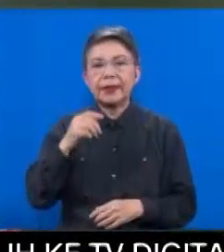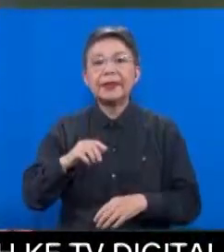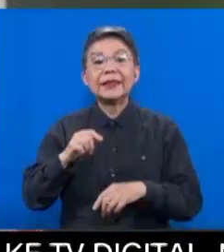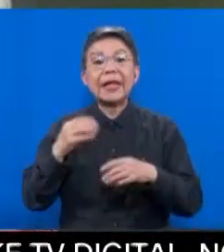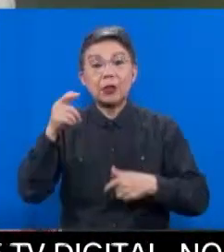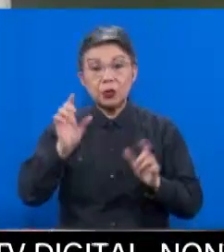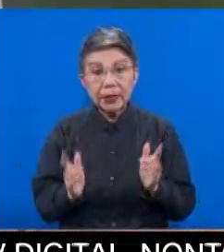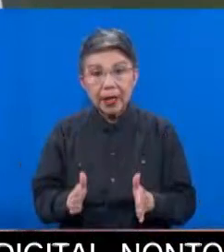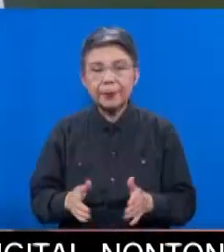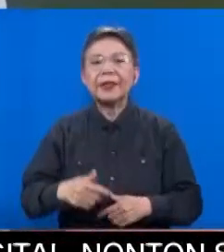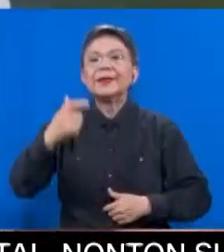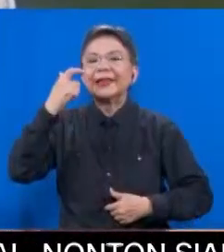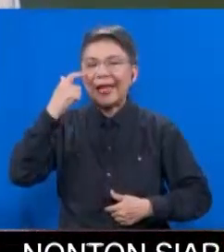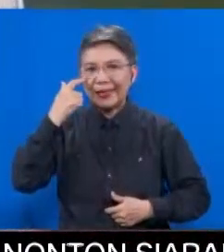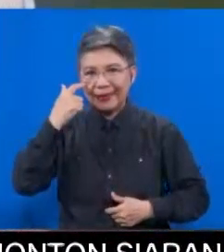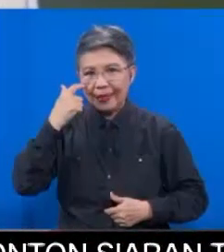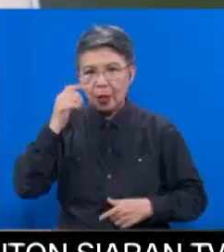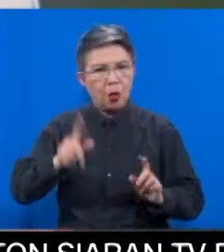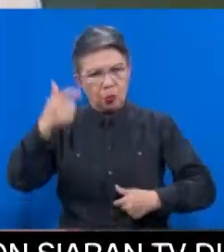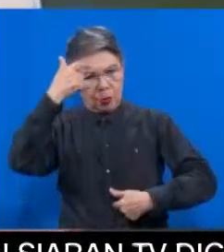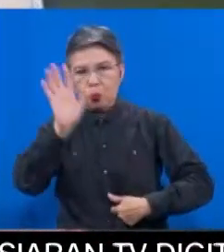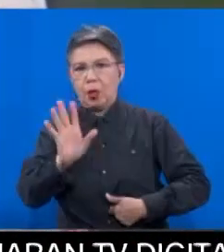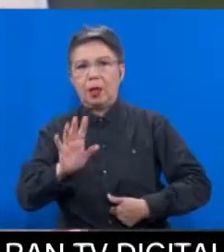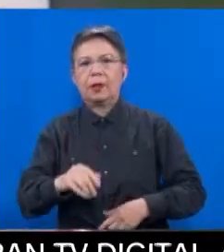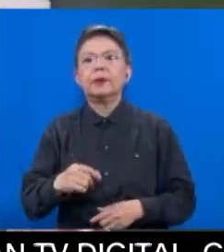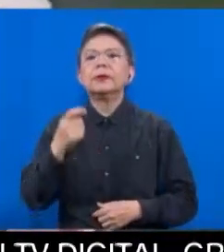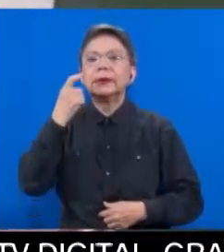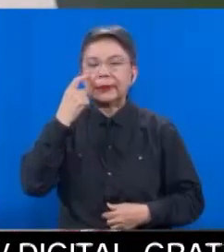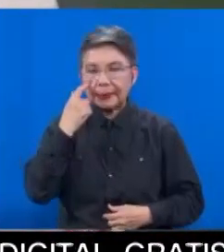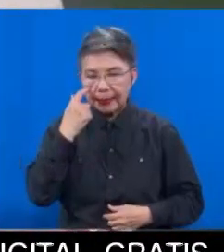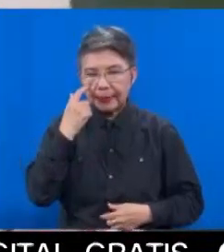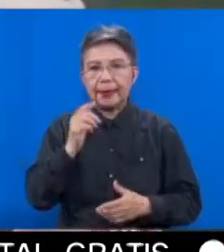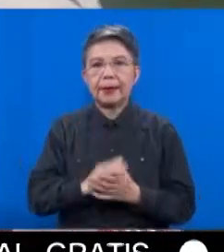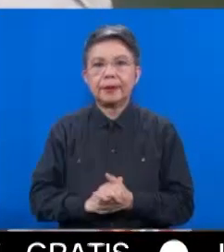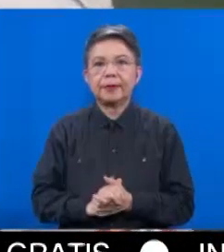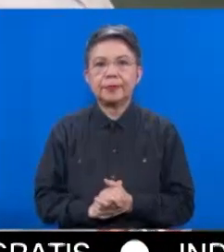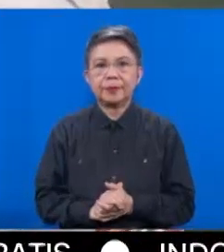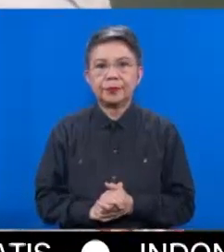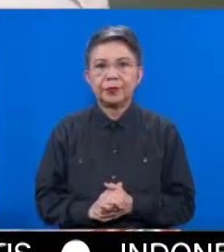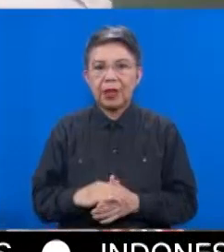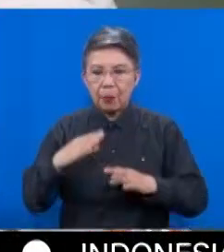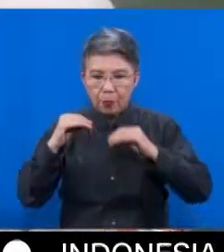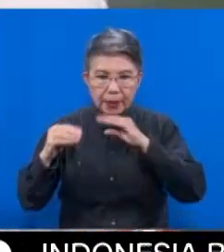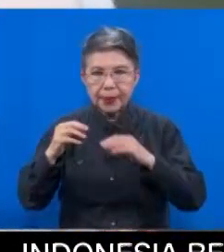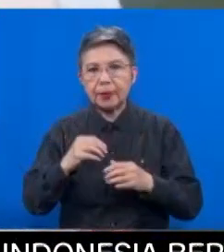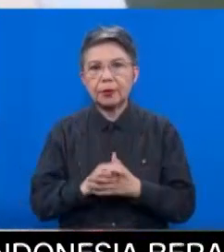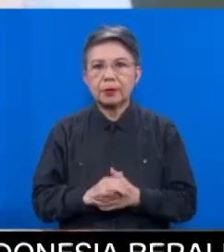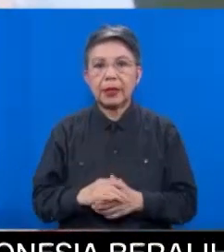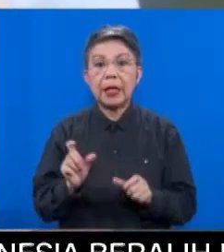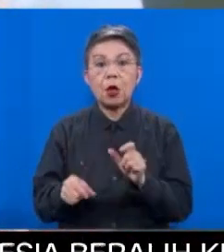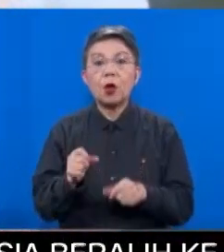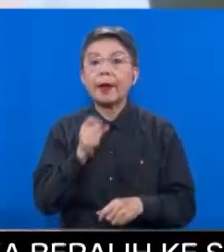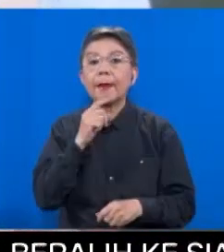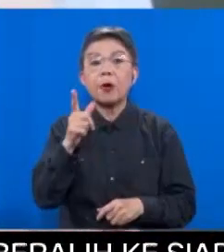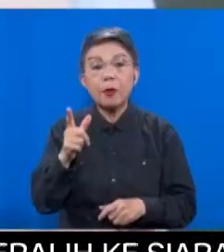periksa dulu ya, baru kita panggil sebagai saksi, nanti baru dari pemeriksaan terhadap terlapor, nanti kita